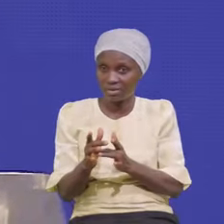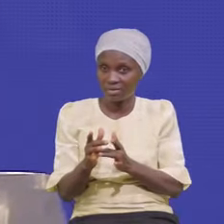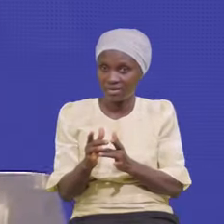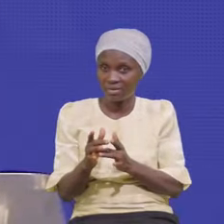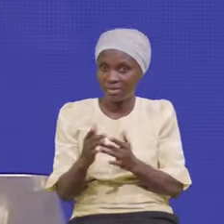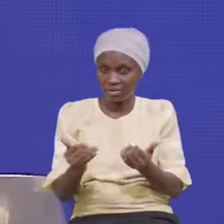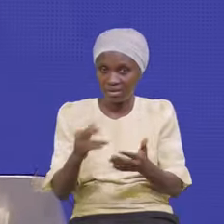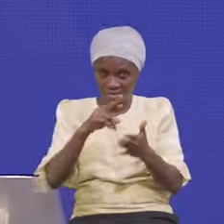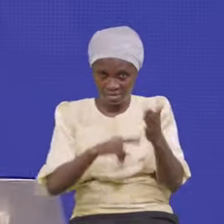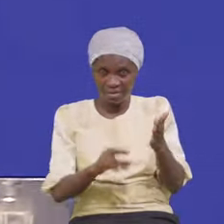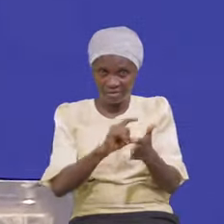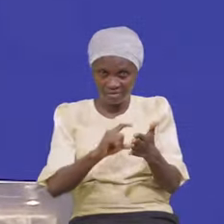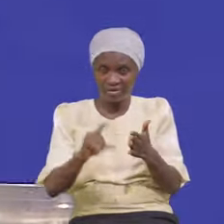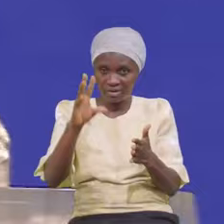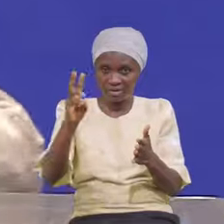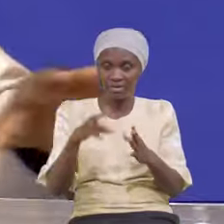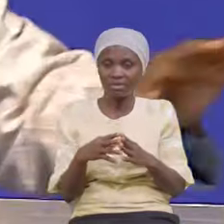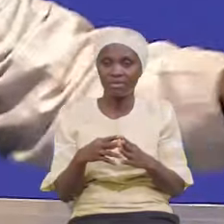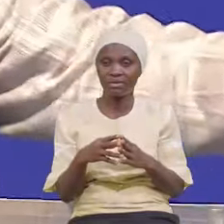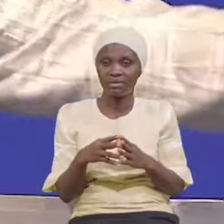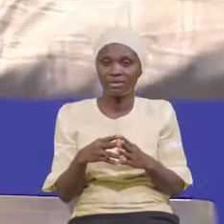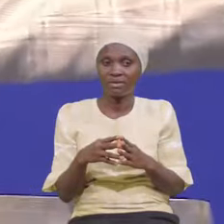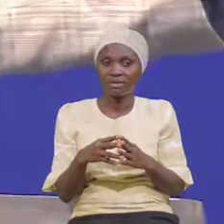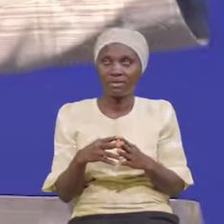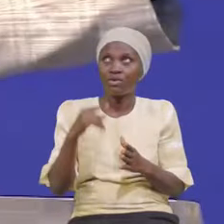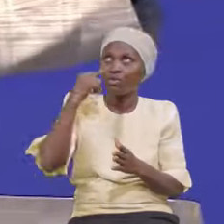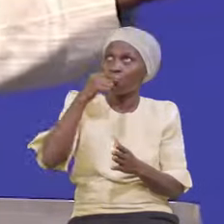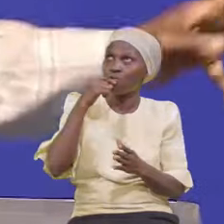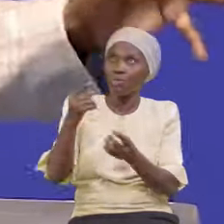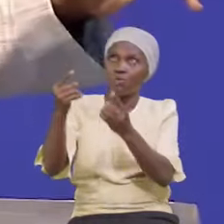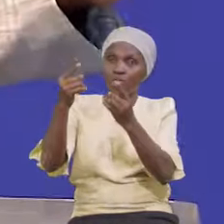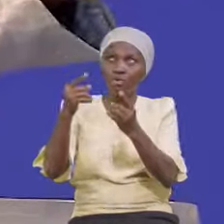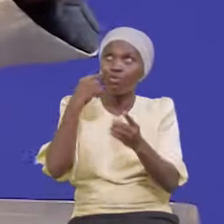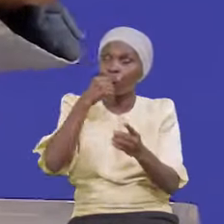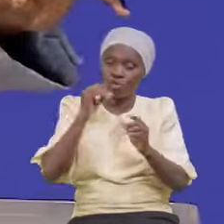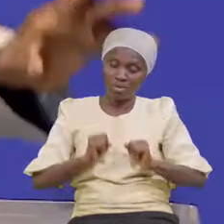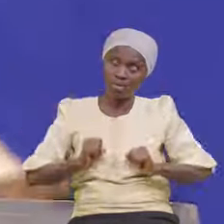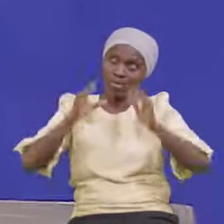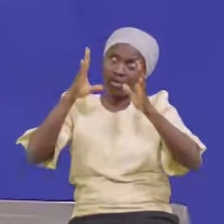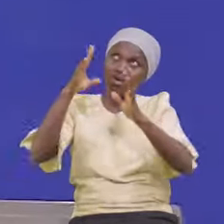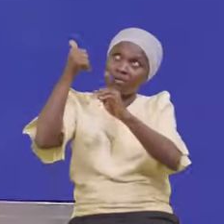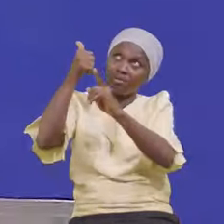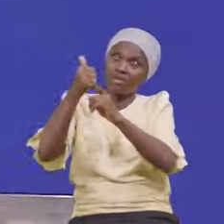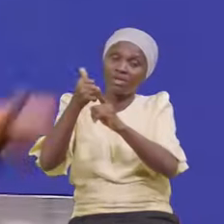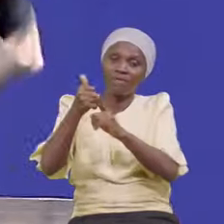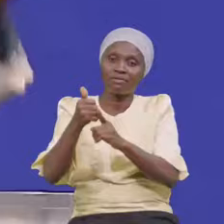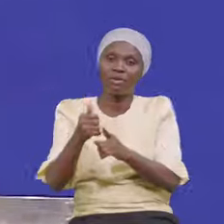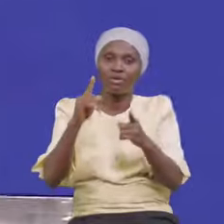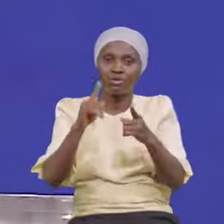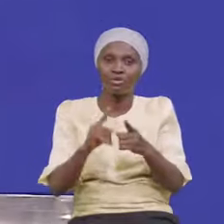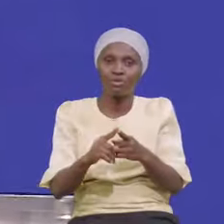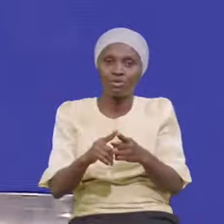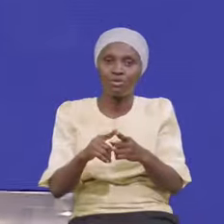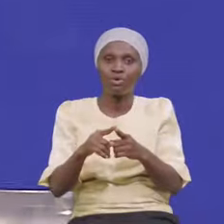at verse 6 there. ఇప్పుడు అక్కడ 6వ వచనం చూడండి. He gave himself to ransom as ransom